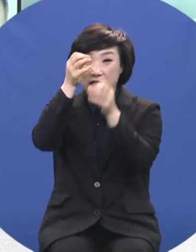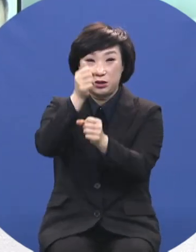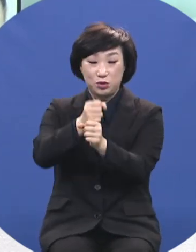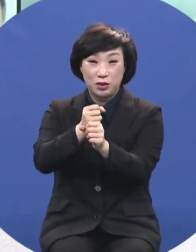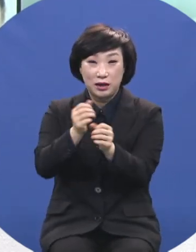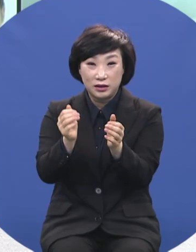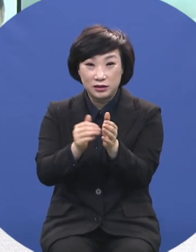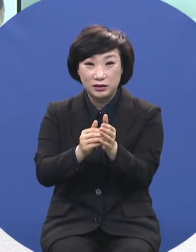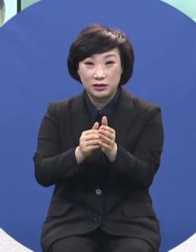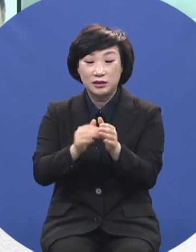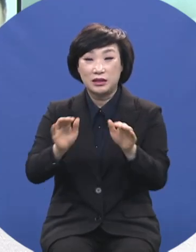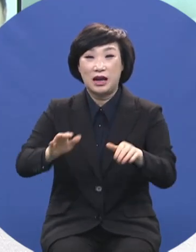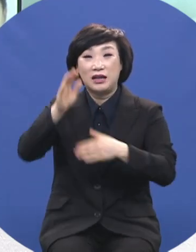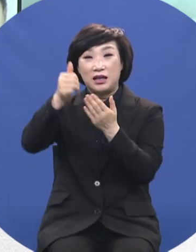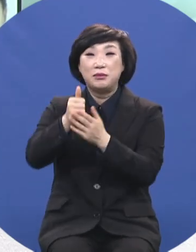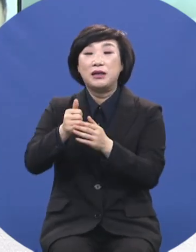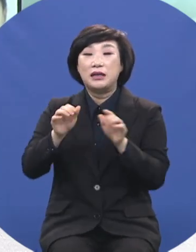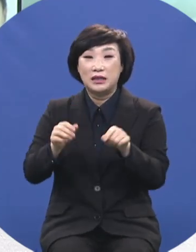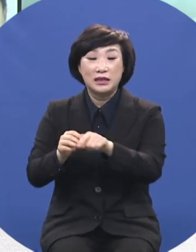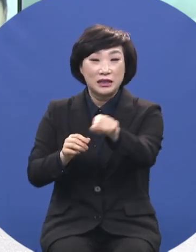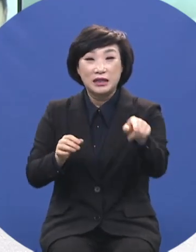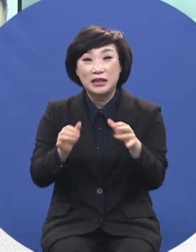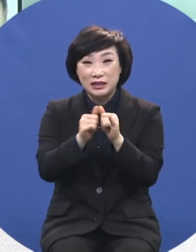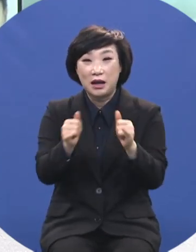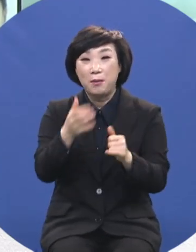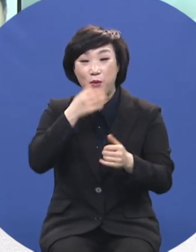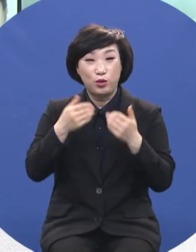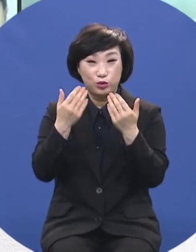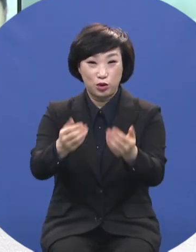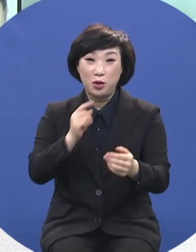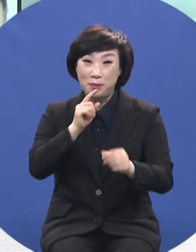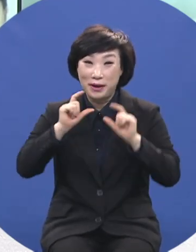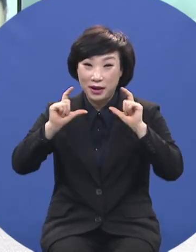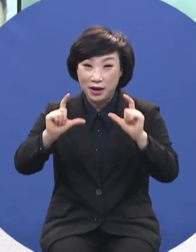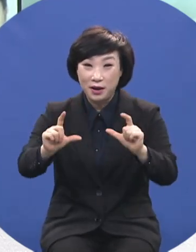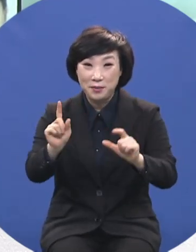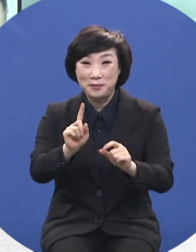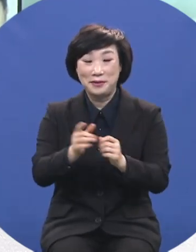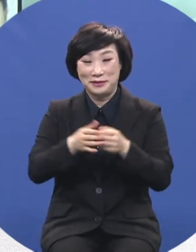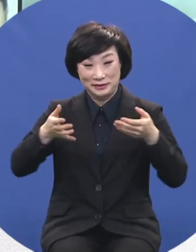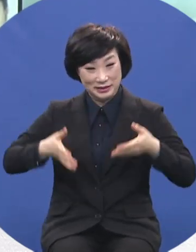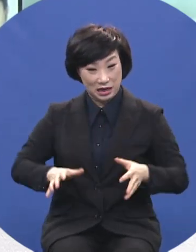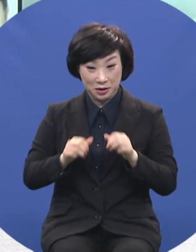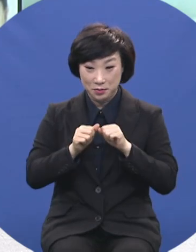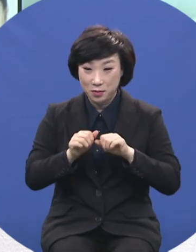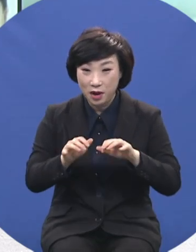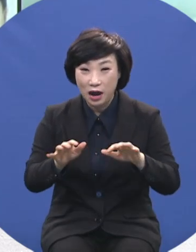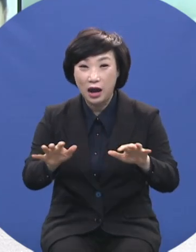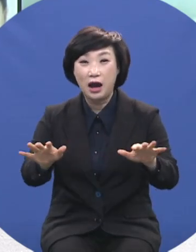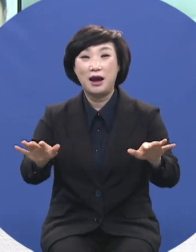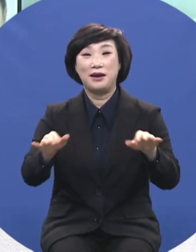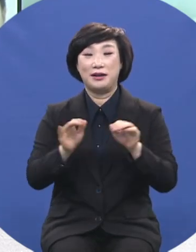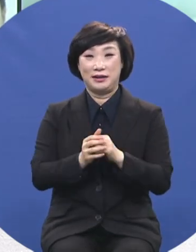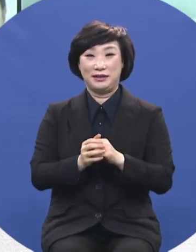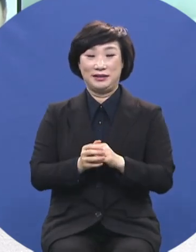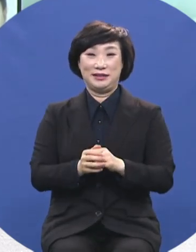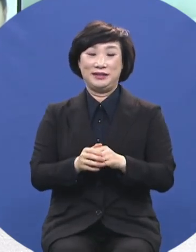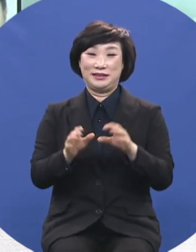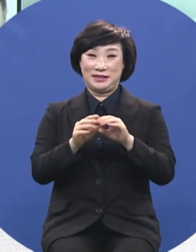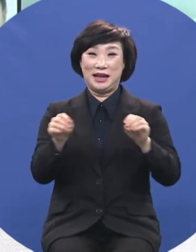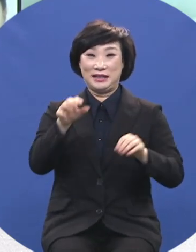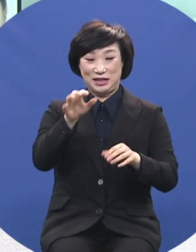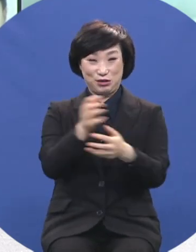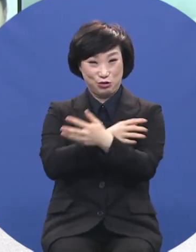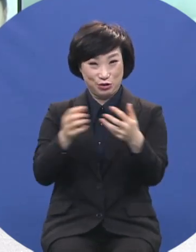창조하시고 하나님이 그들에게 복을 주시며 그들에게 이르시되 생육하고 번성하여